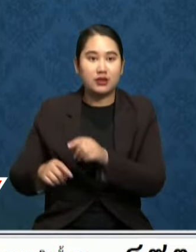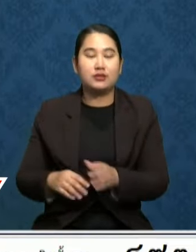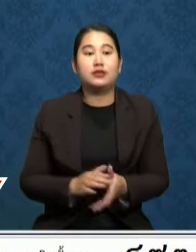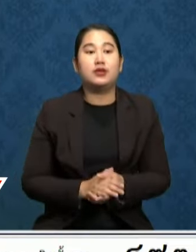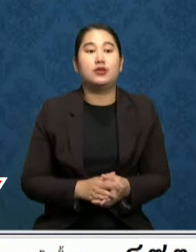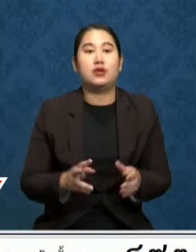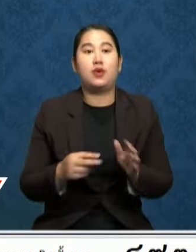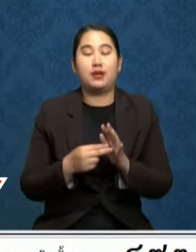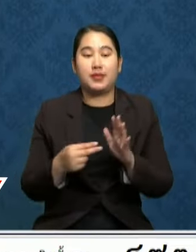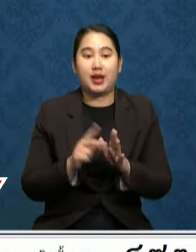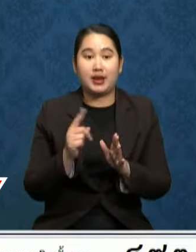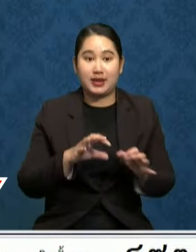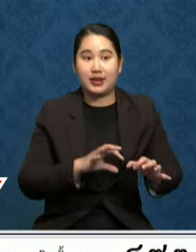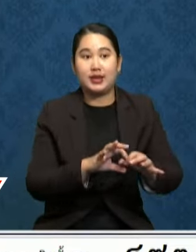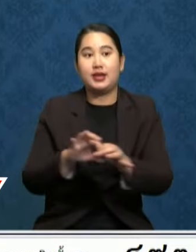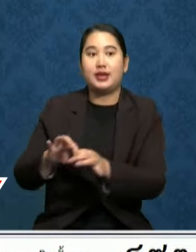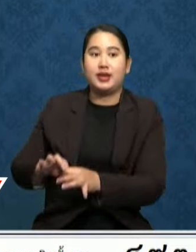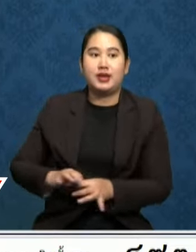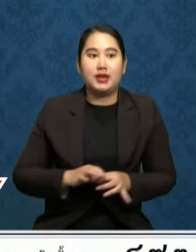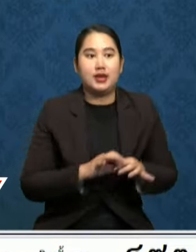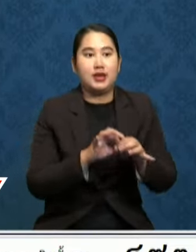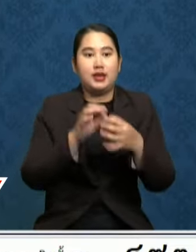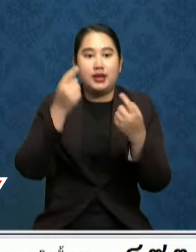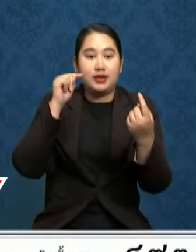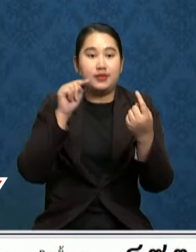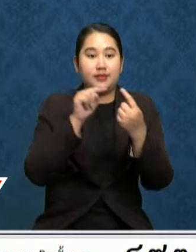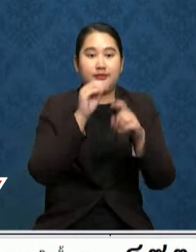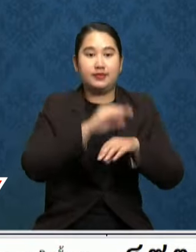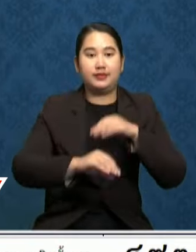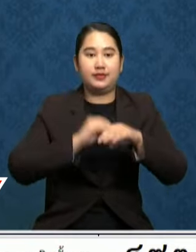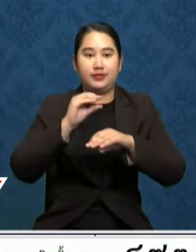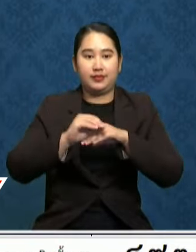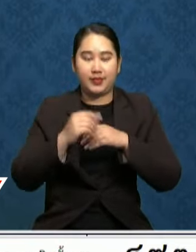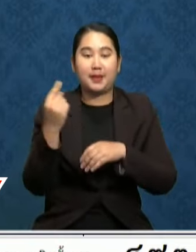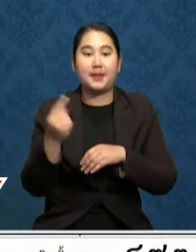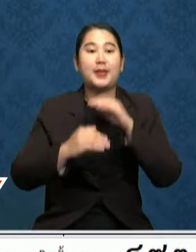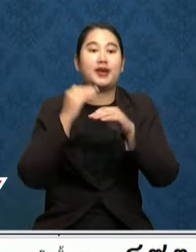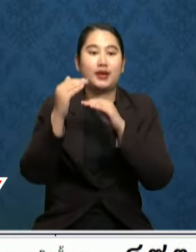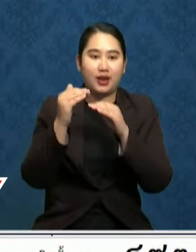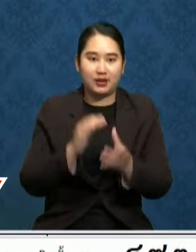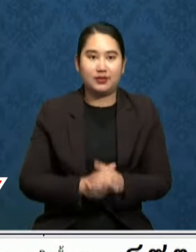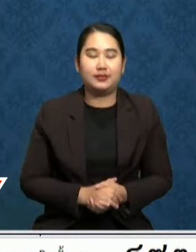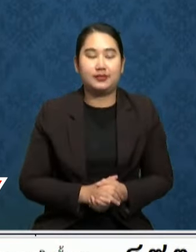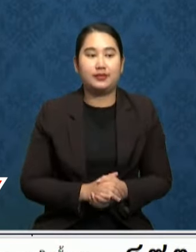sense วามันสอดคล้องกับวัฐถูประสงความผัฒนา ดล่θεว